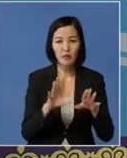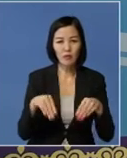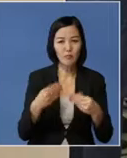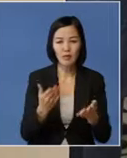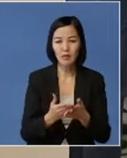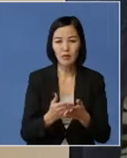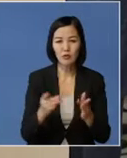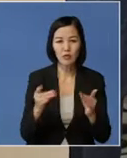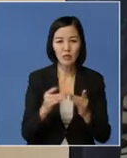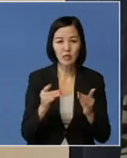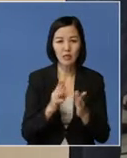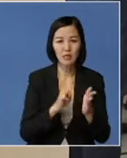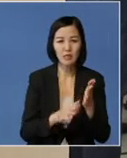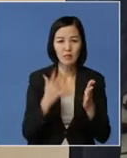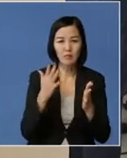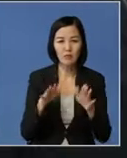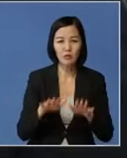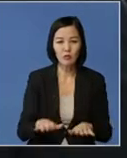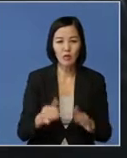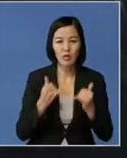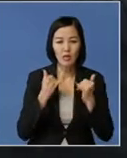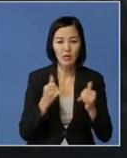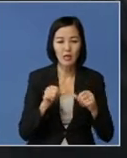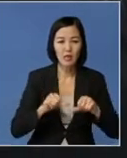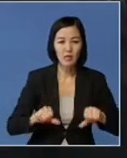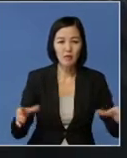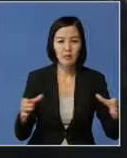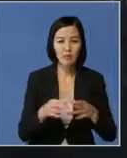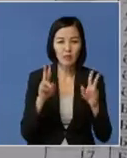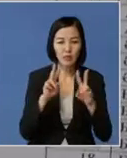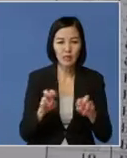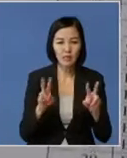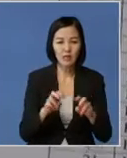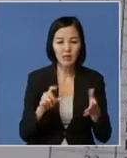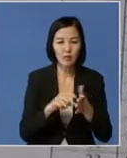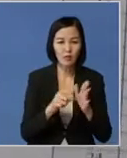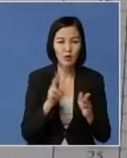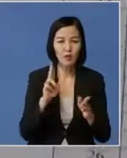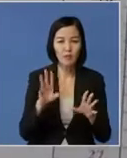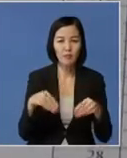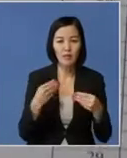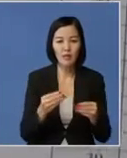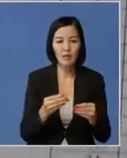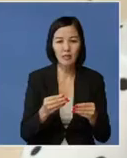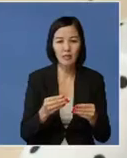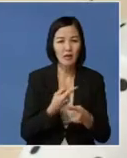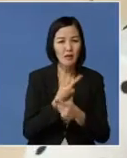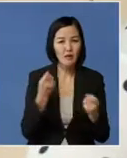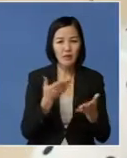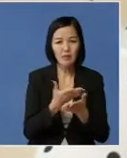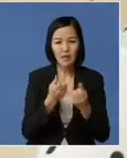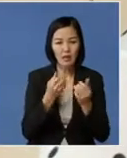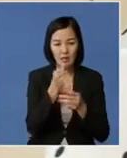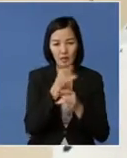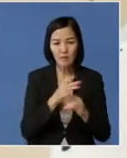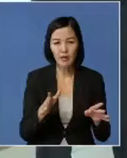Себебі жатақана тек 85 орынға шақталған. Комиссия мүшелері тексеріс барысында бөлмелердің кімдерге берілетін жайлы нақты ақпарат ала